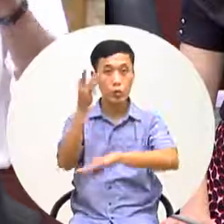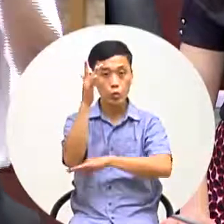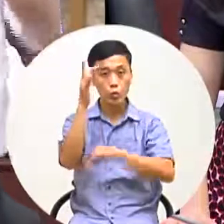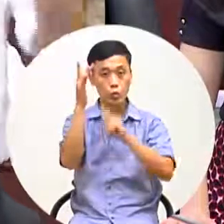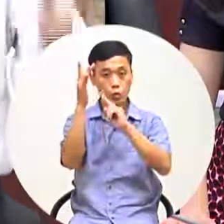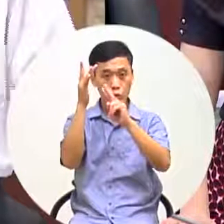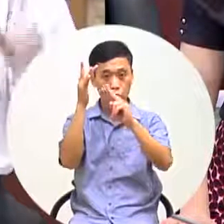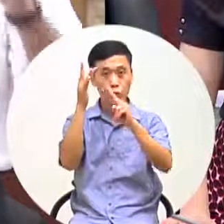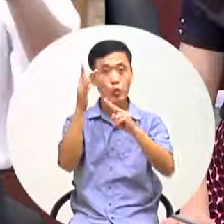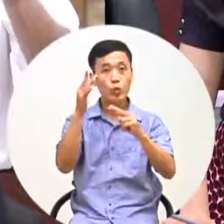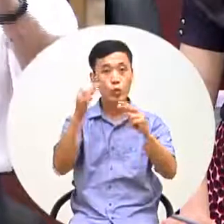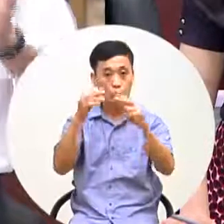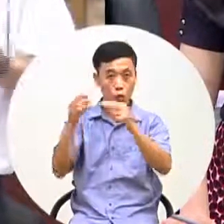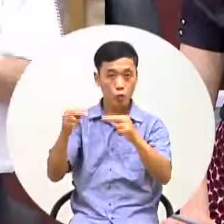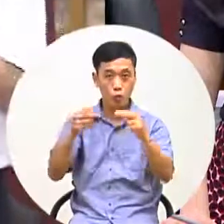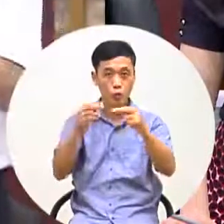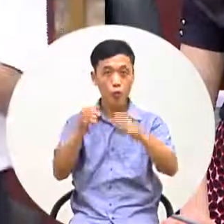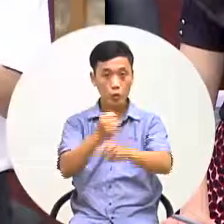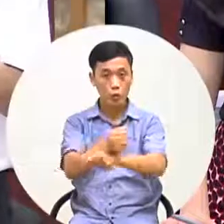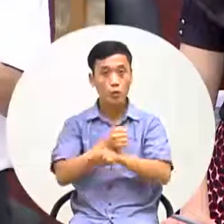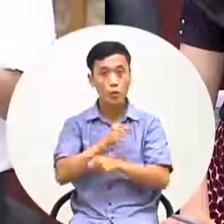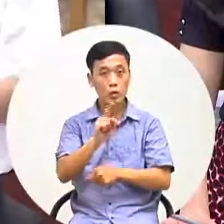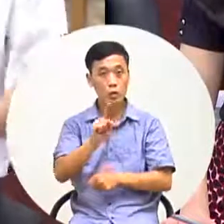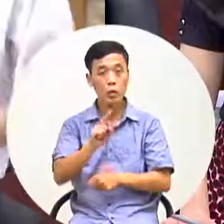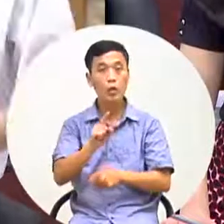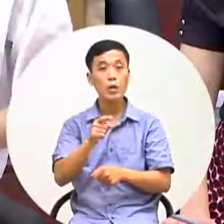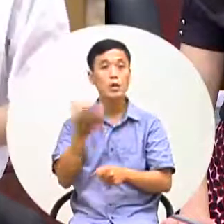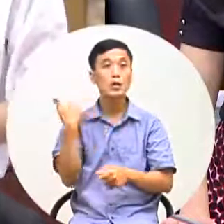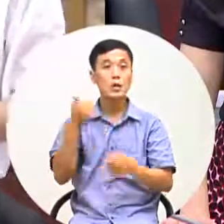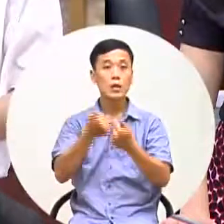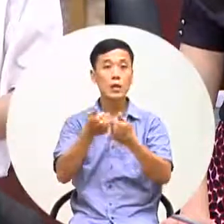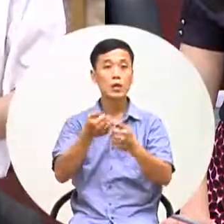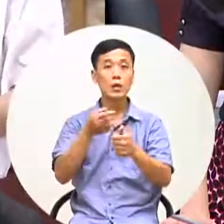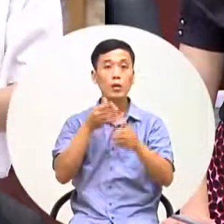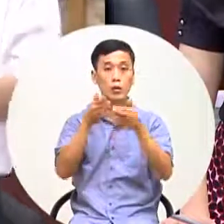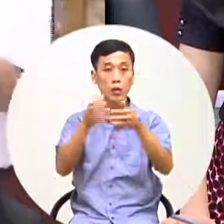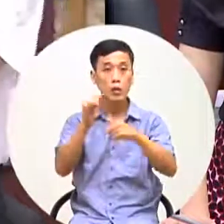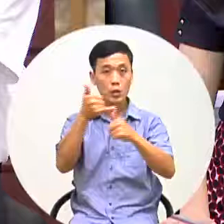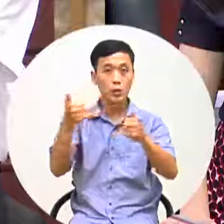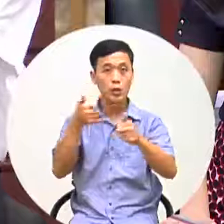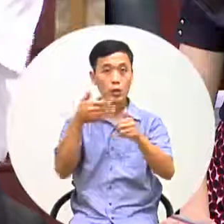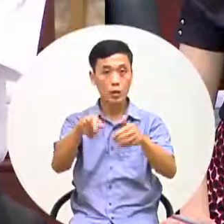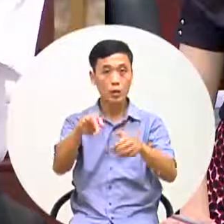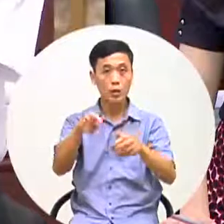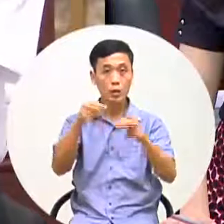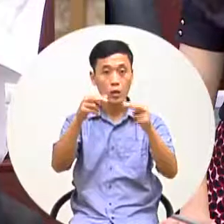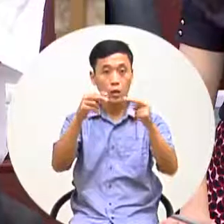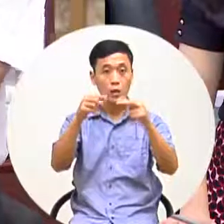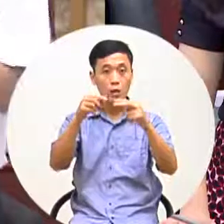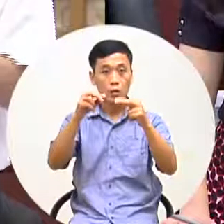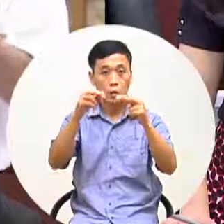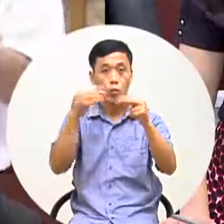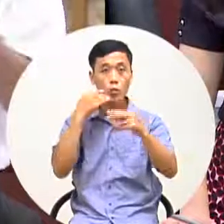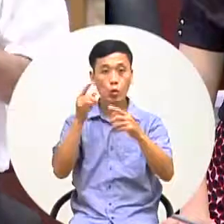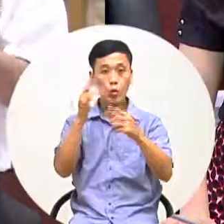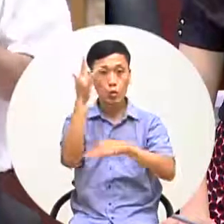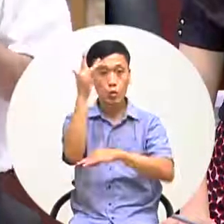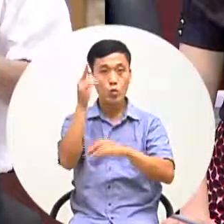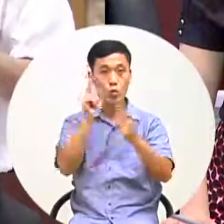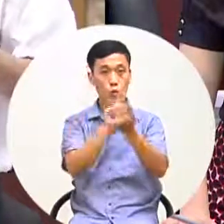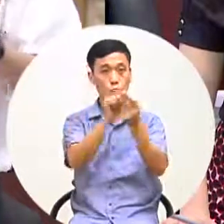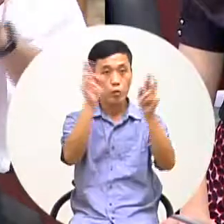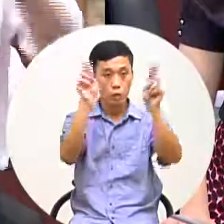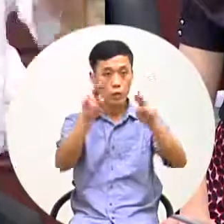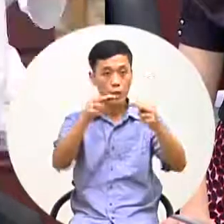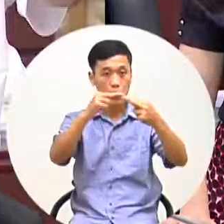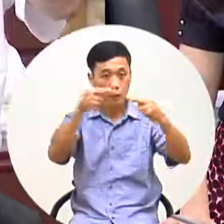请议员，那就是要讨论那个注意事项给各机关。当你遇到有电线杆、有电线旁边紧邻房屋，你的修剪方式要怎